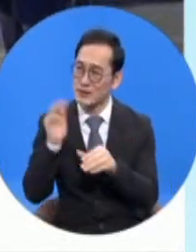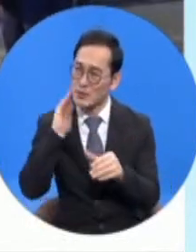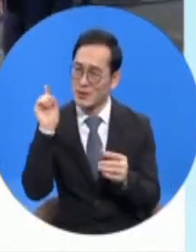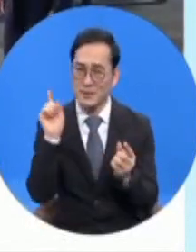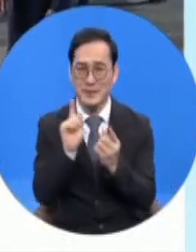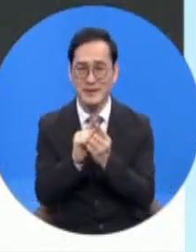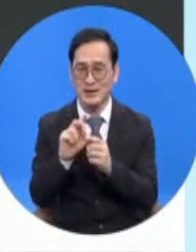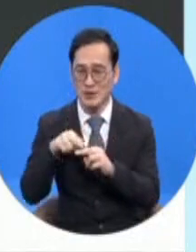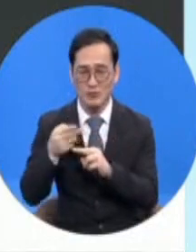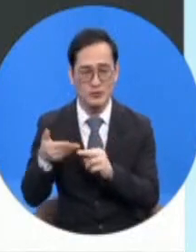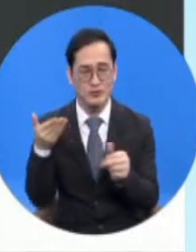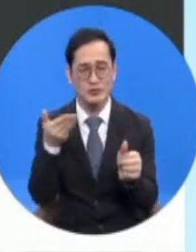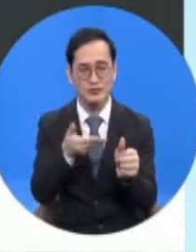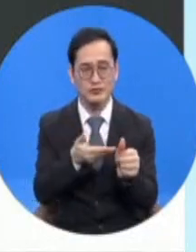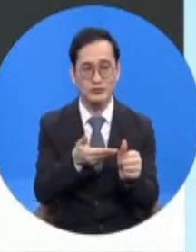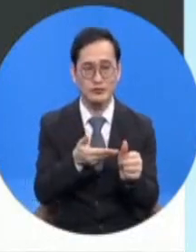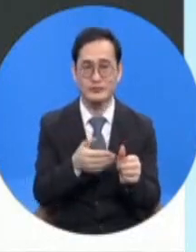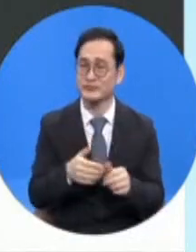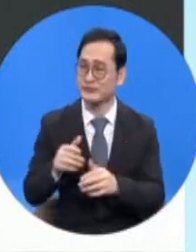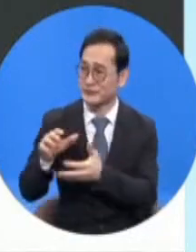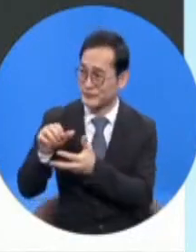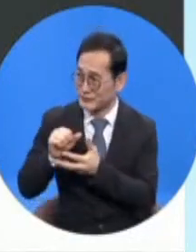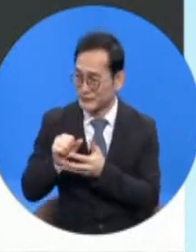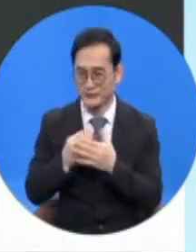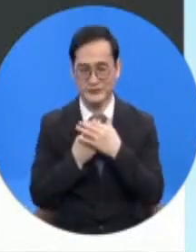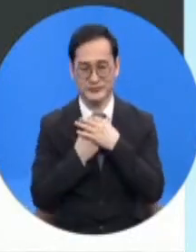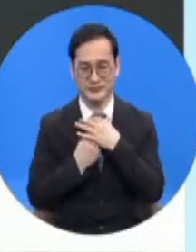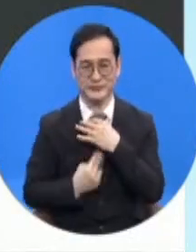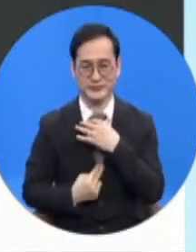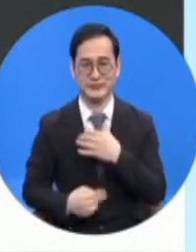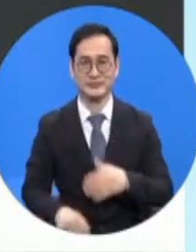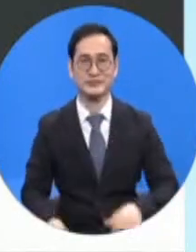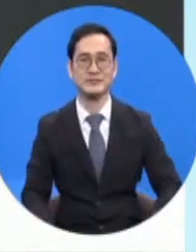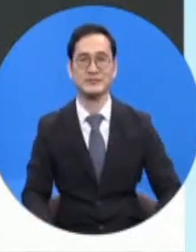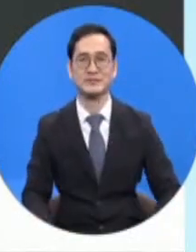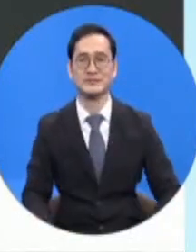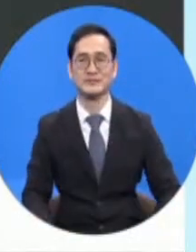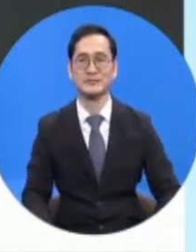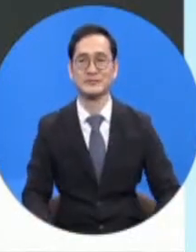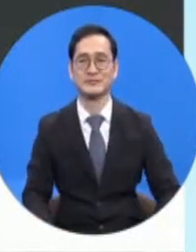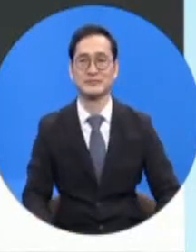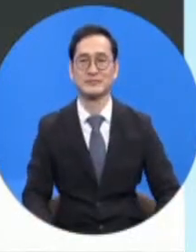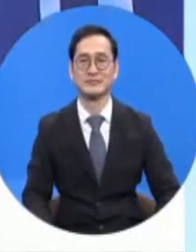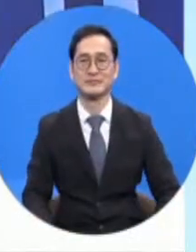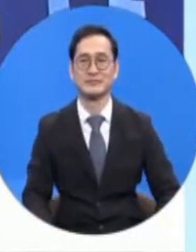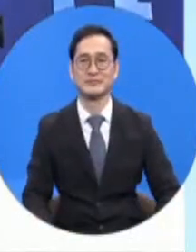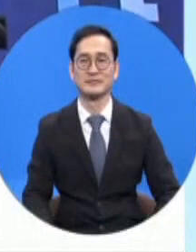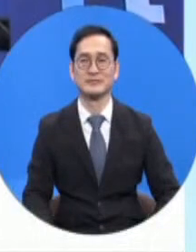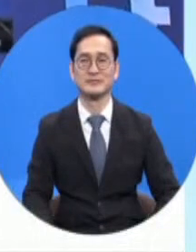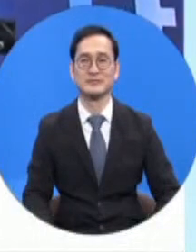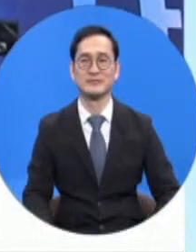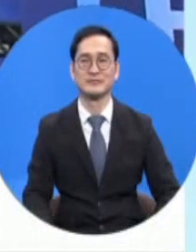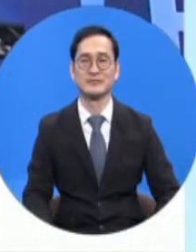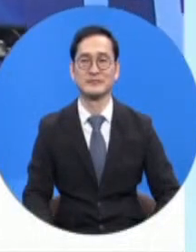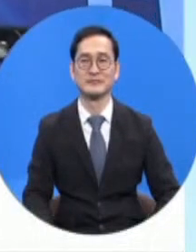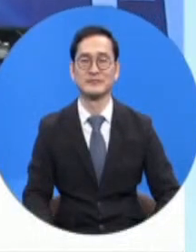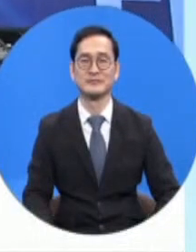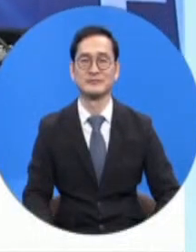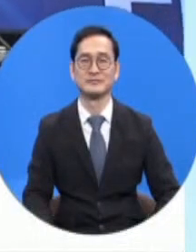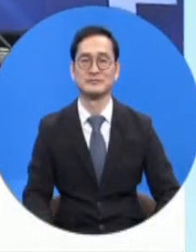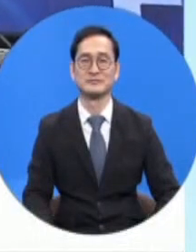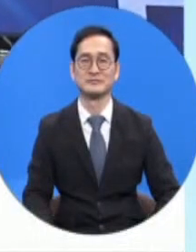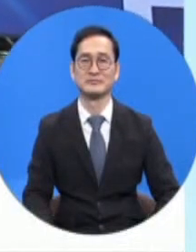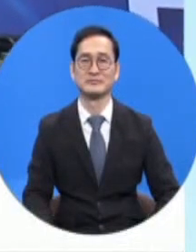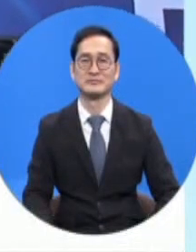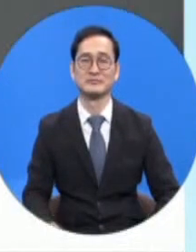연설 시작할 때 처음부터 이제 김대중 대통령부터 노무현 대통령, 문재인 대통령의 육성 다음에 후보가 나와서 연설을 했습니다.